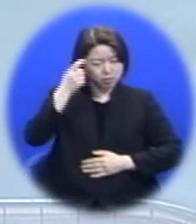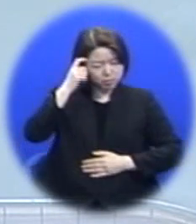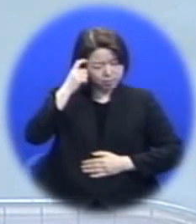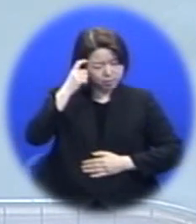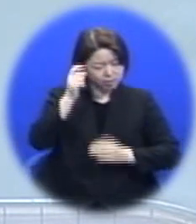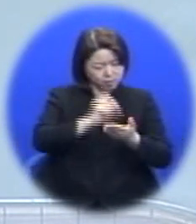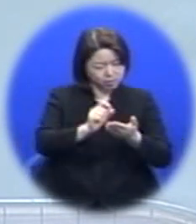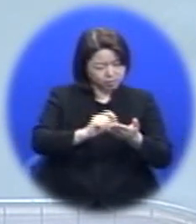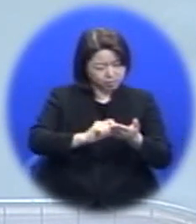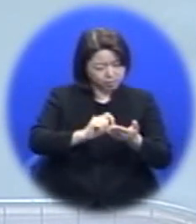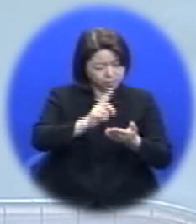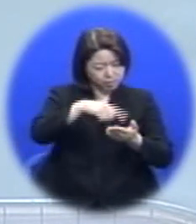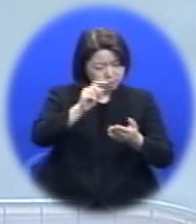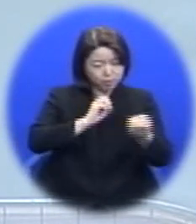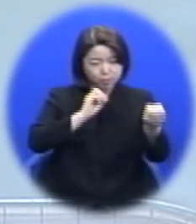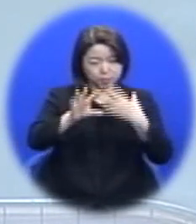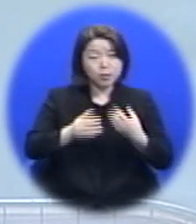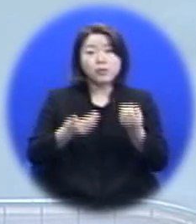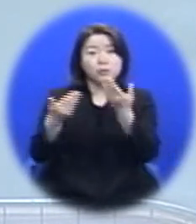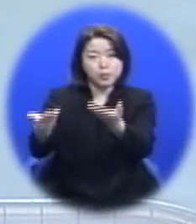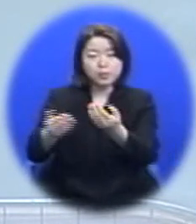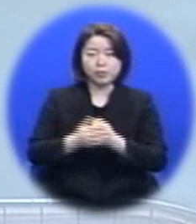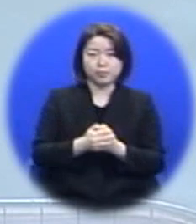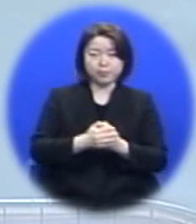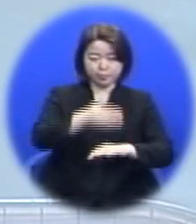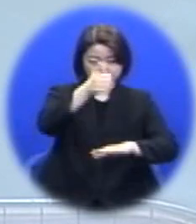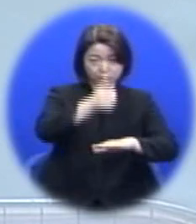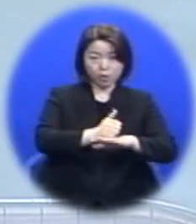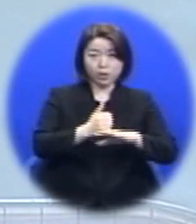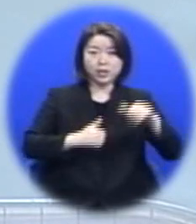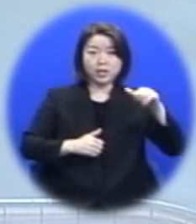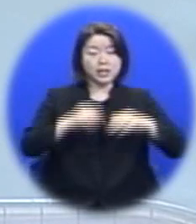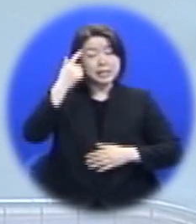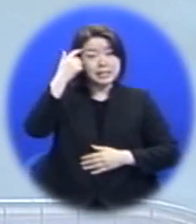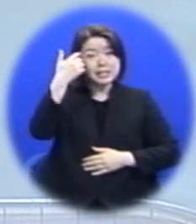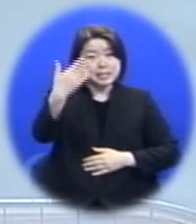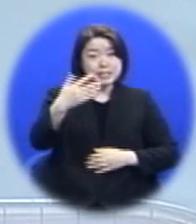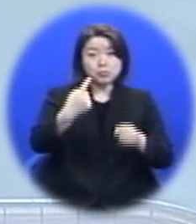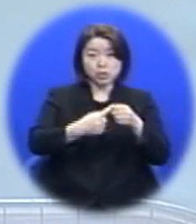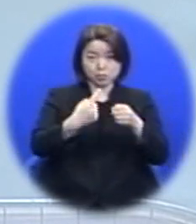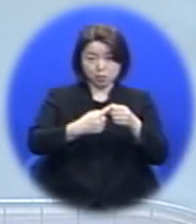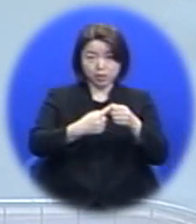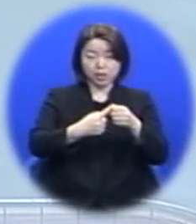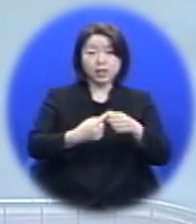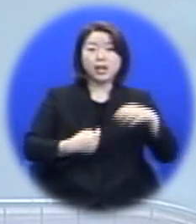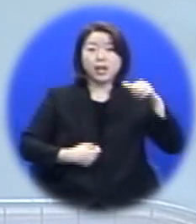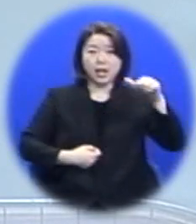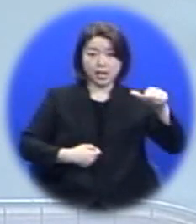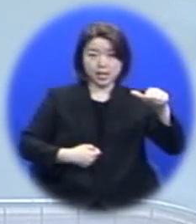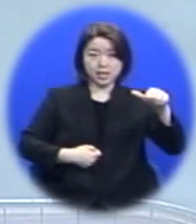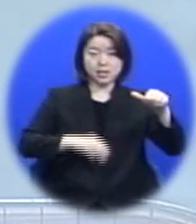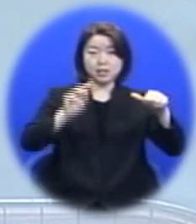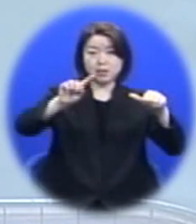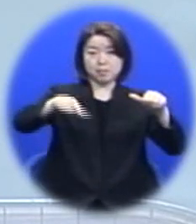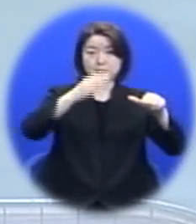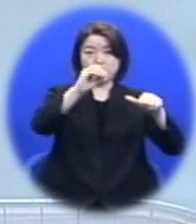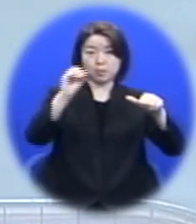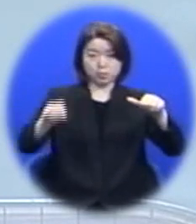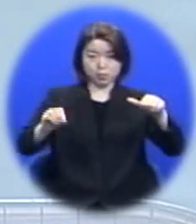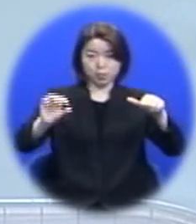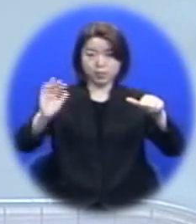써서 냈습니다. 결과는 A 질문 1번도 A가